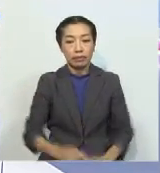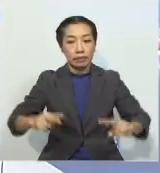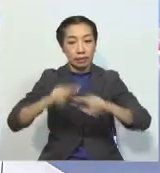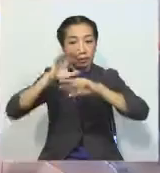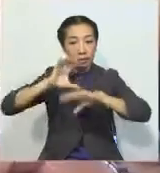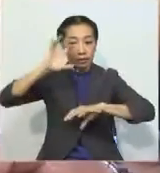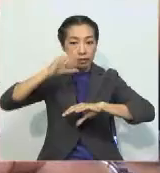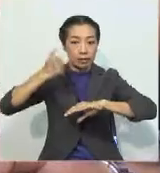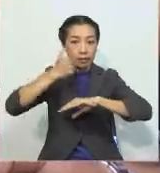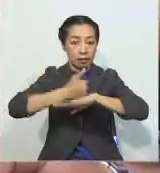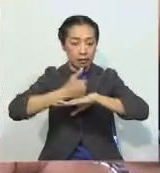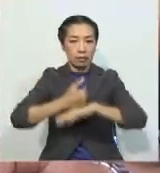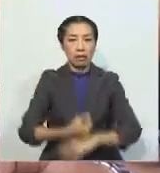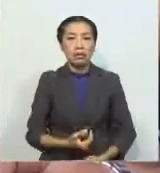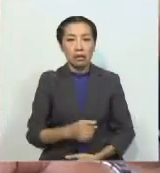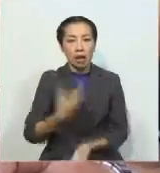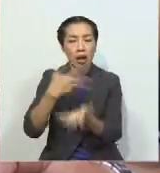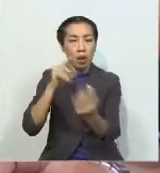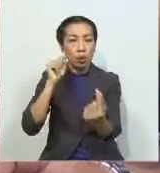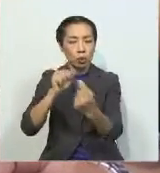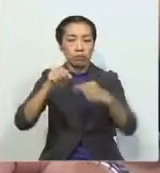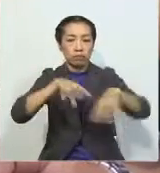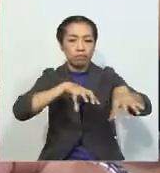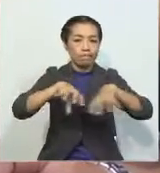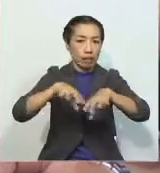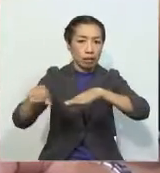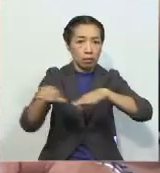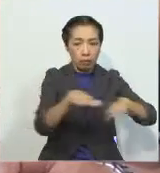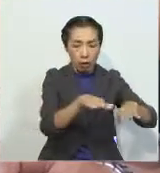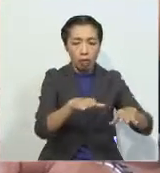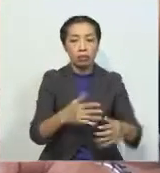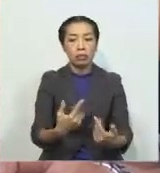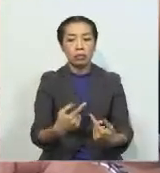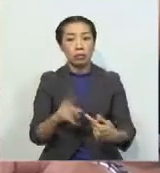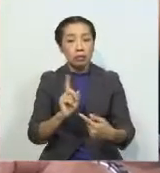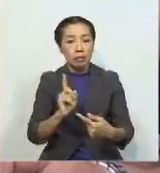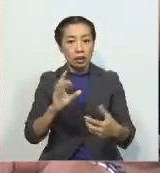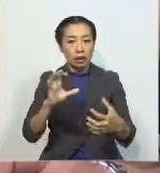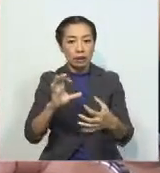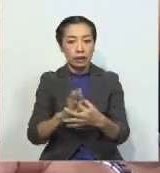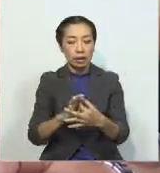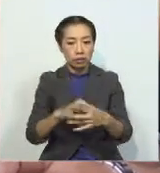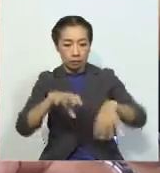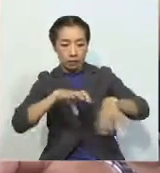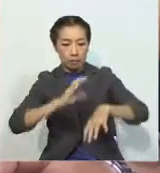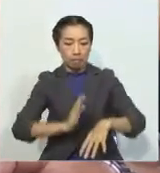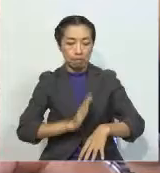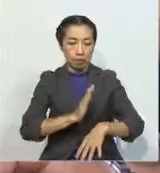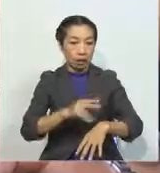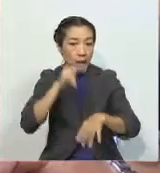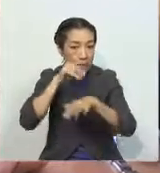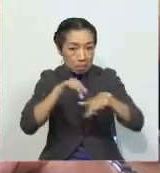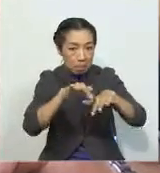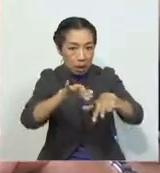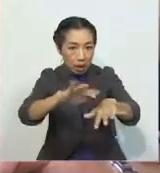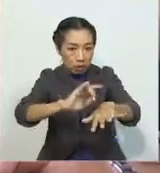าจินดารัฐมนตรีว่าการกระทรวงมหาดไทยนะครับกล่าวถึงการเตรียมการนะครับพิธีตักน้ำจ